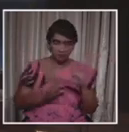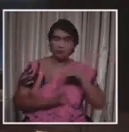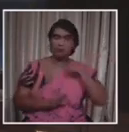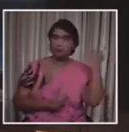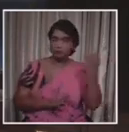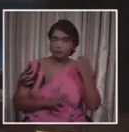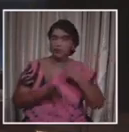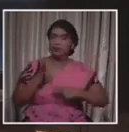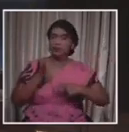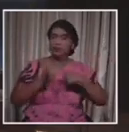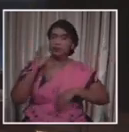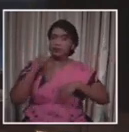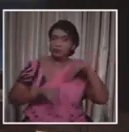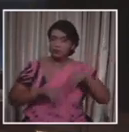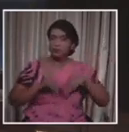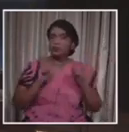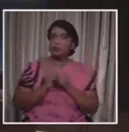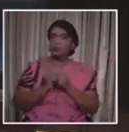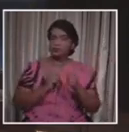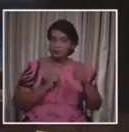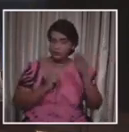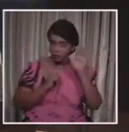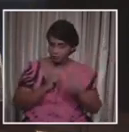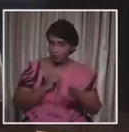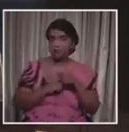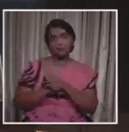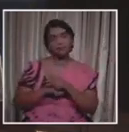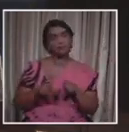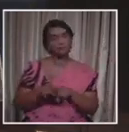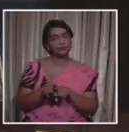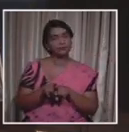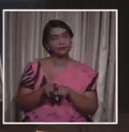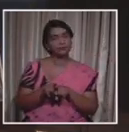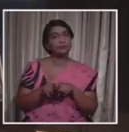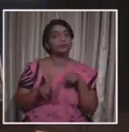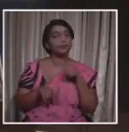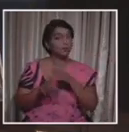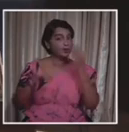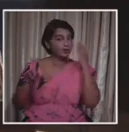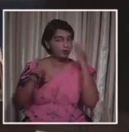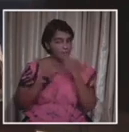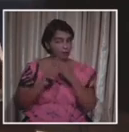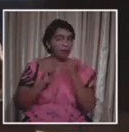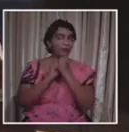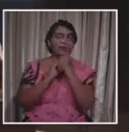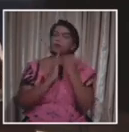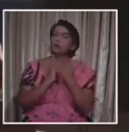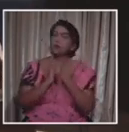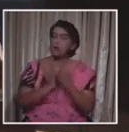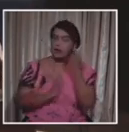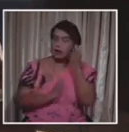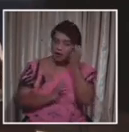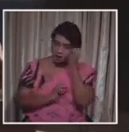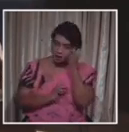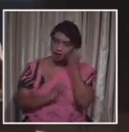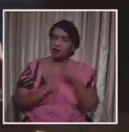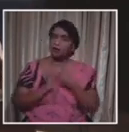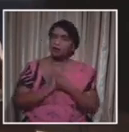ඡන්ද විමසීමේ කාර්යයේ නිරත විය යුතු බවට අදාළ කාර්ය යෝජනාව